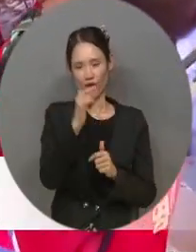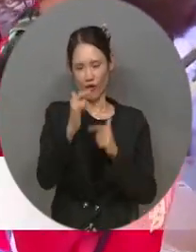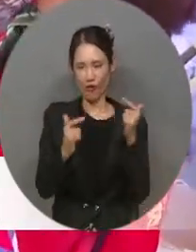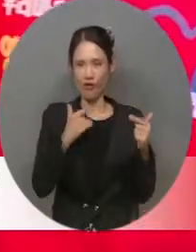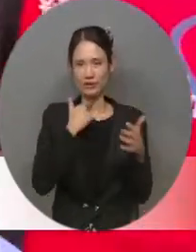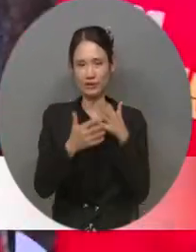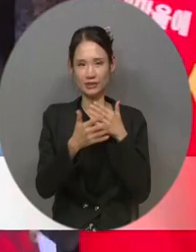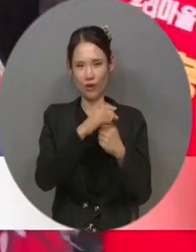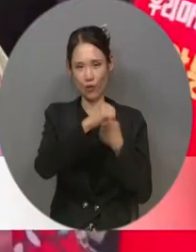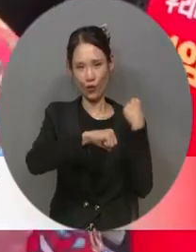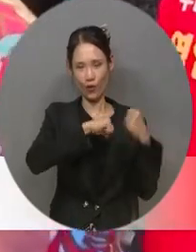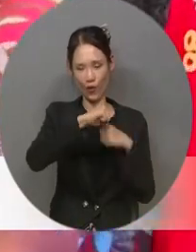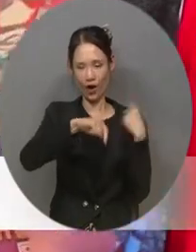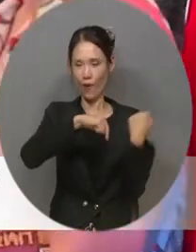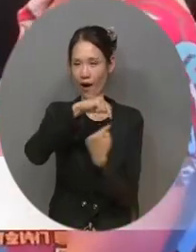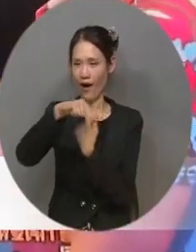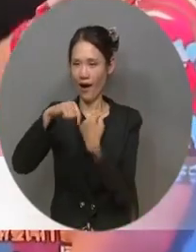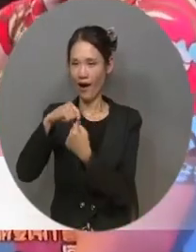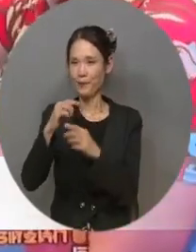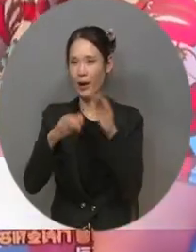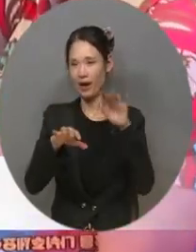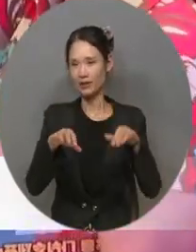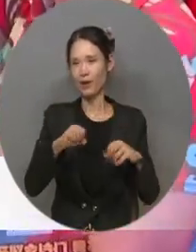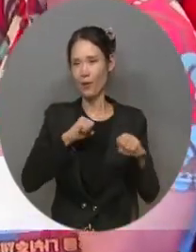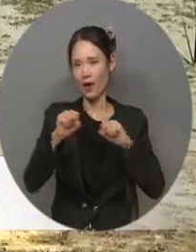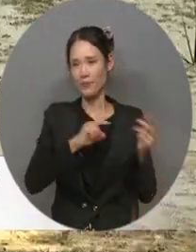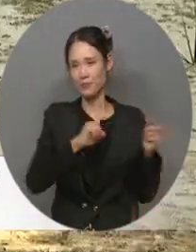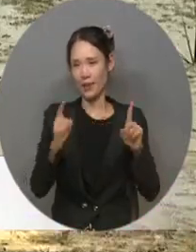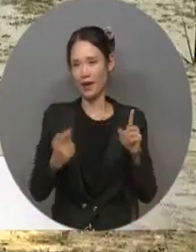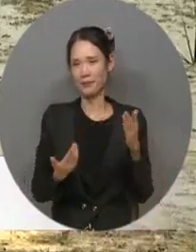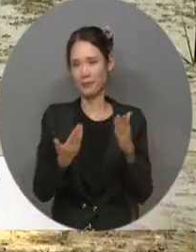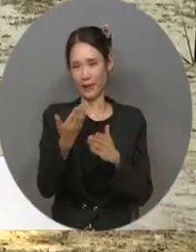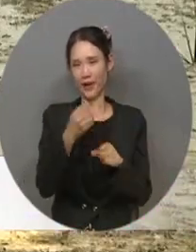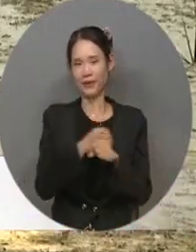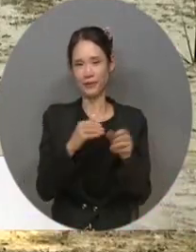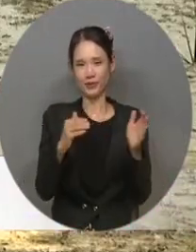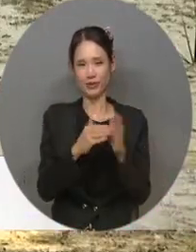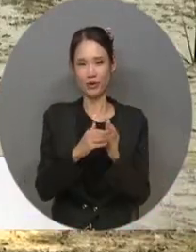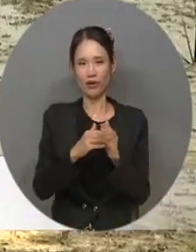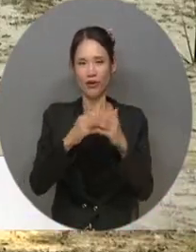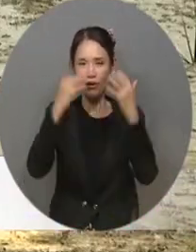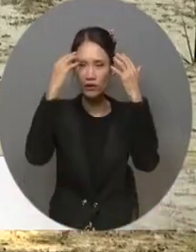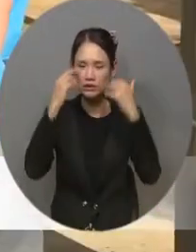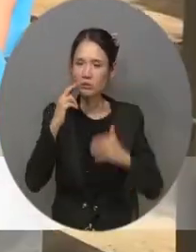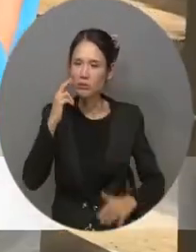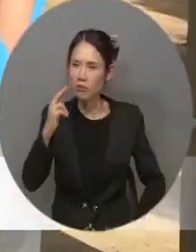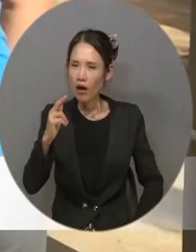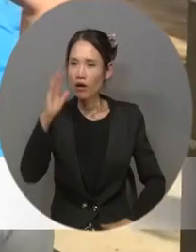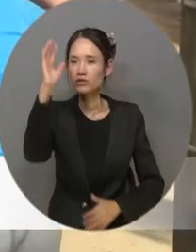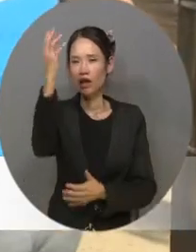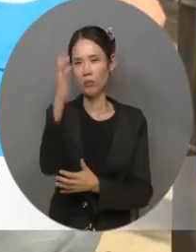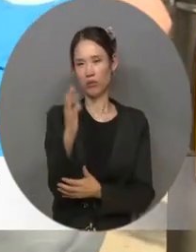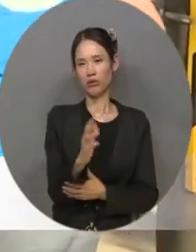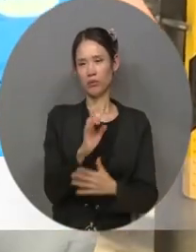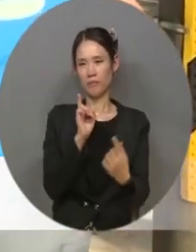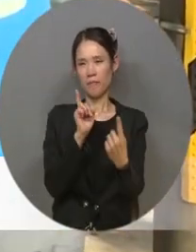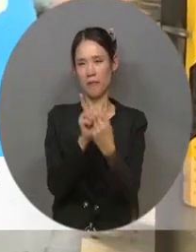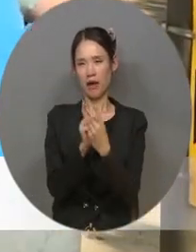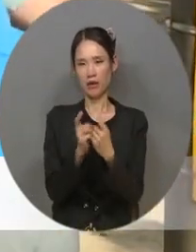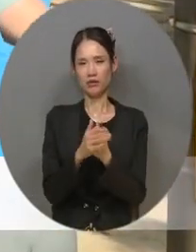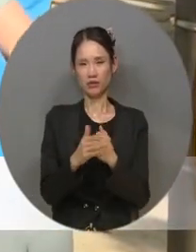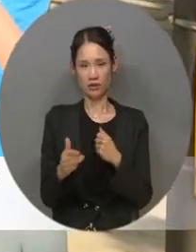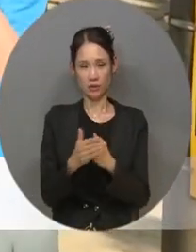체험활동으로 마을의 활력을 불어넣었습니다 폭염과 태풍이 이어진 8월 우리 동네의 복지